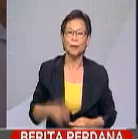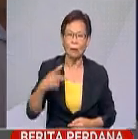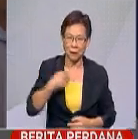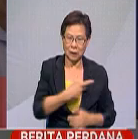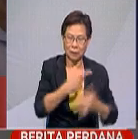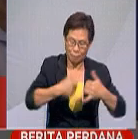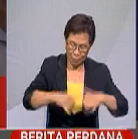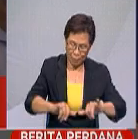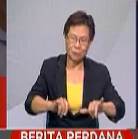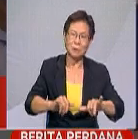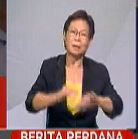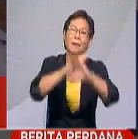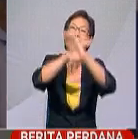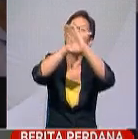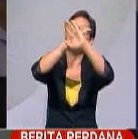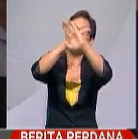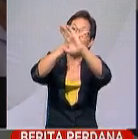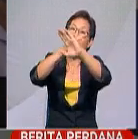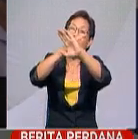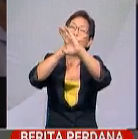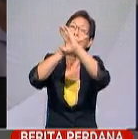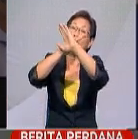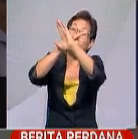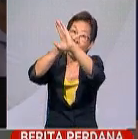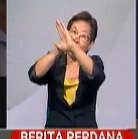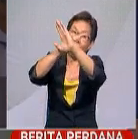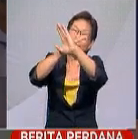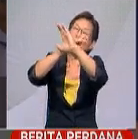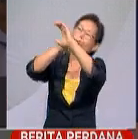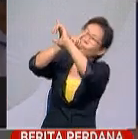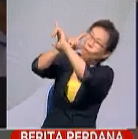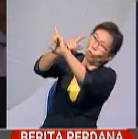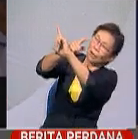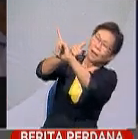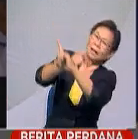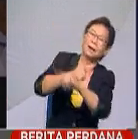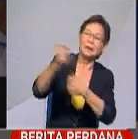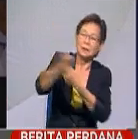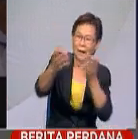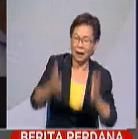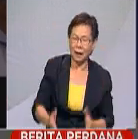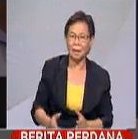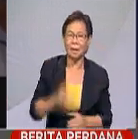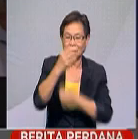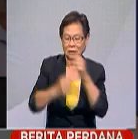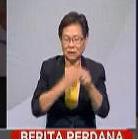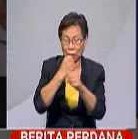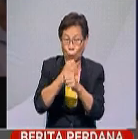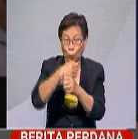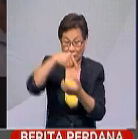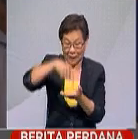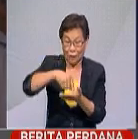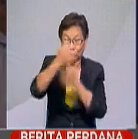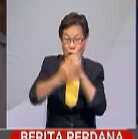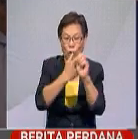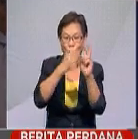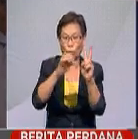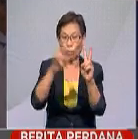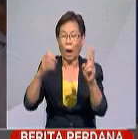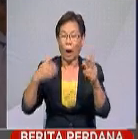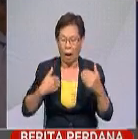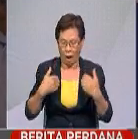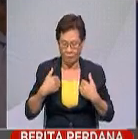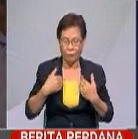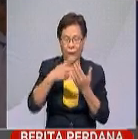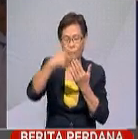Kita masih nak membela nasib nelayan dan tahun ini kita ada inisiatif baru iaitu kita